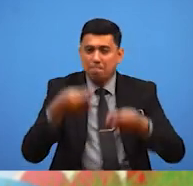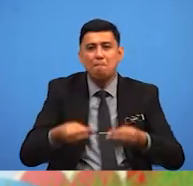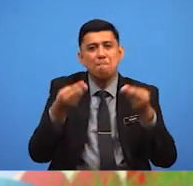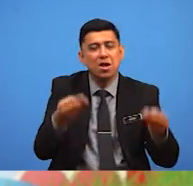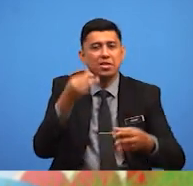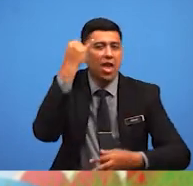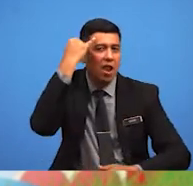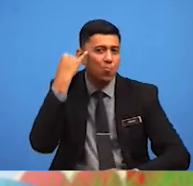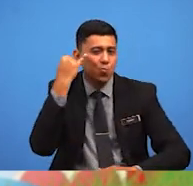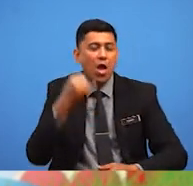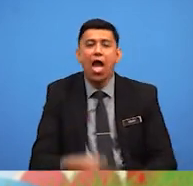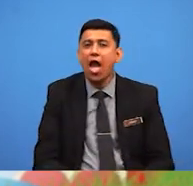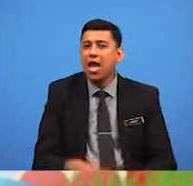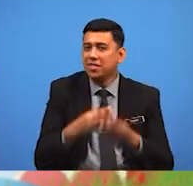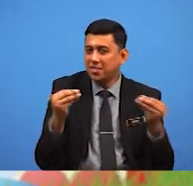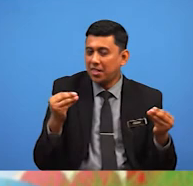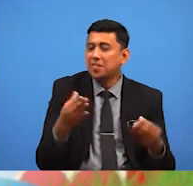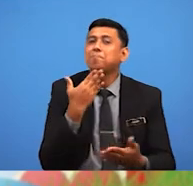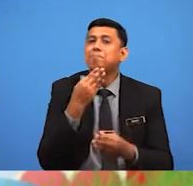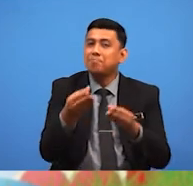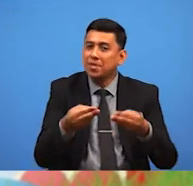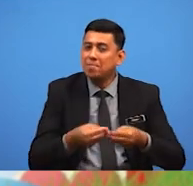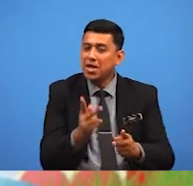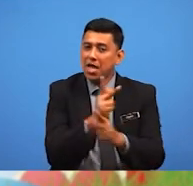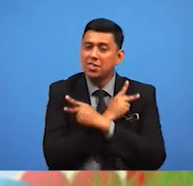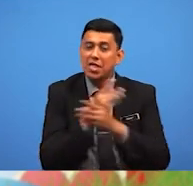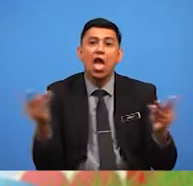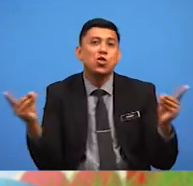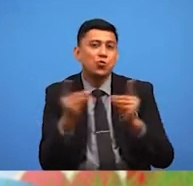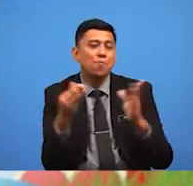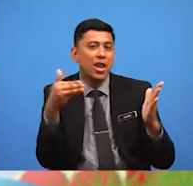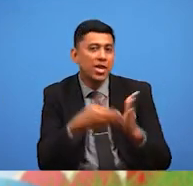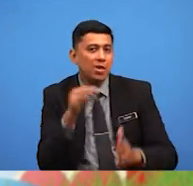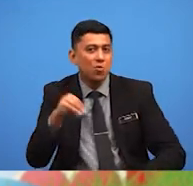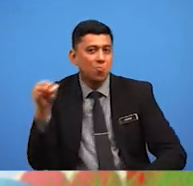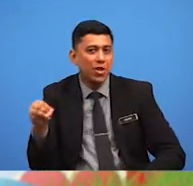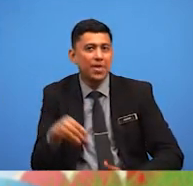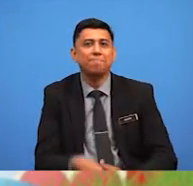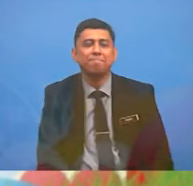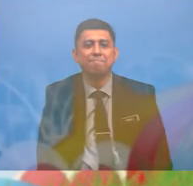pembekal ilmu. Sekian, terima kasih. Jumpa lagi murid-murid.